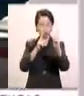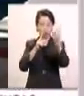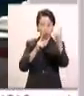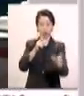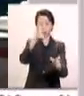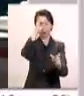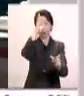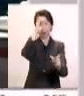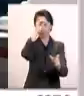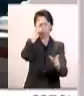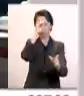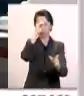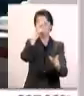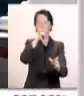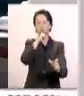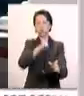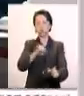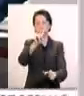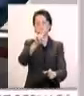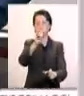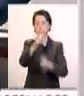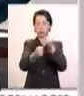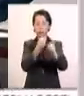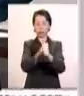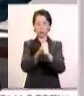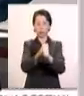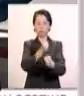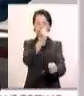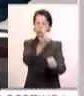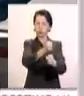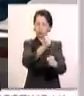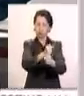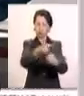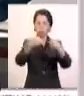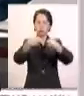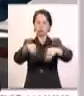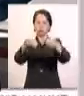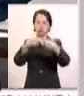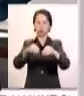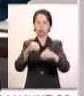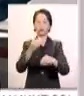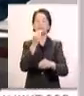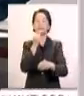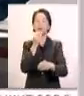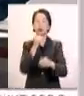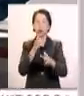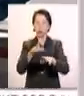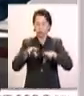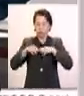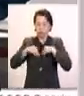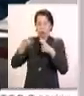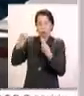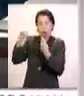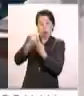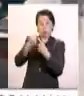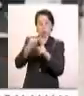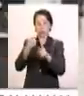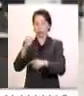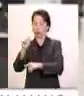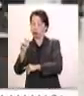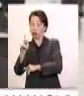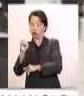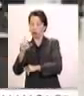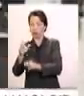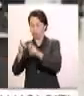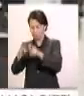lelaki tempatan berusia 28 tahun. Suspek yang bekerja sebagai penjual madu menerima arahan daripada Akil Zainal,